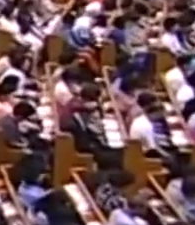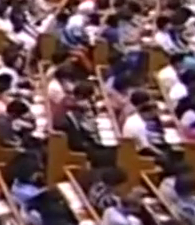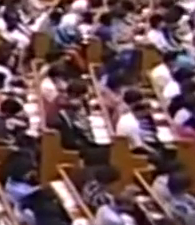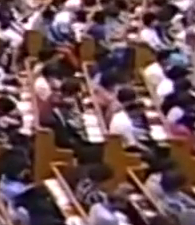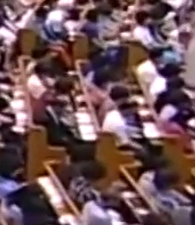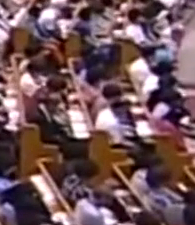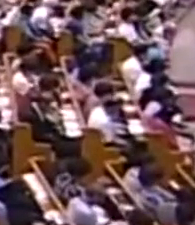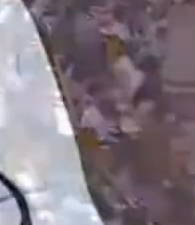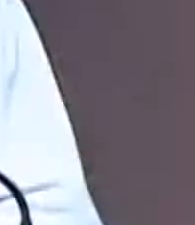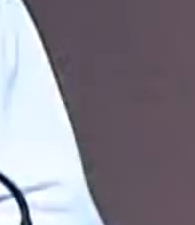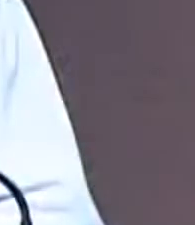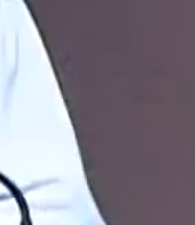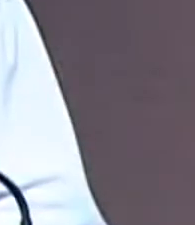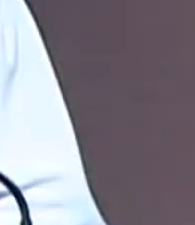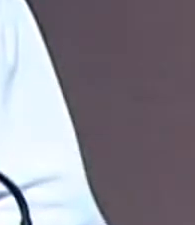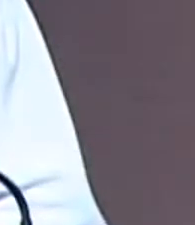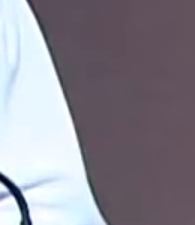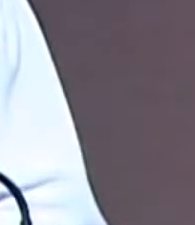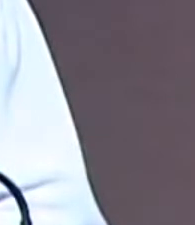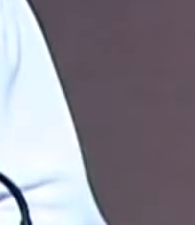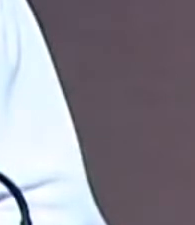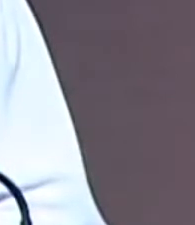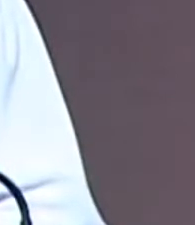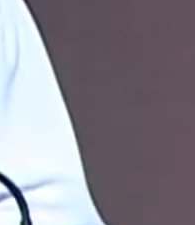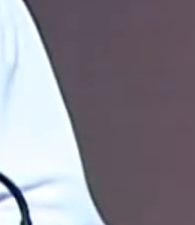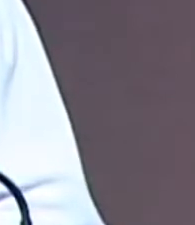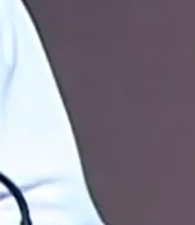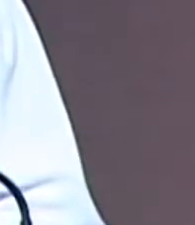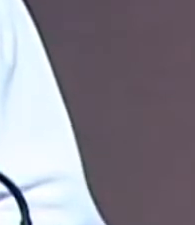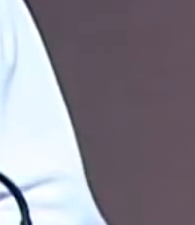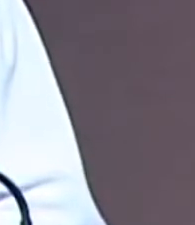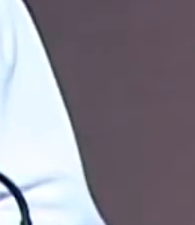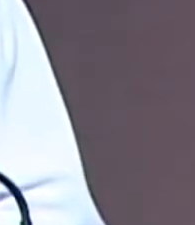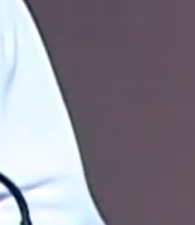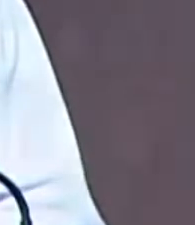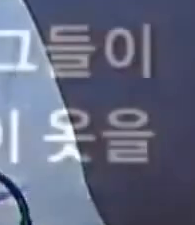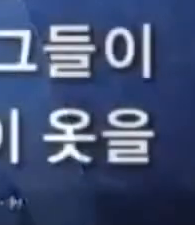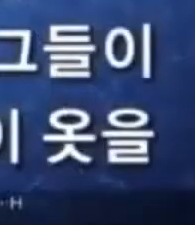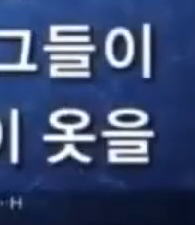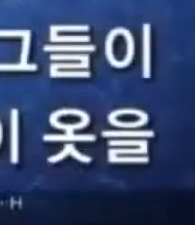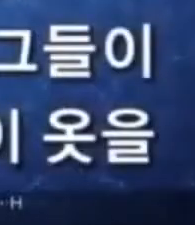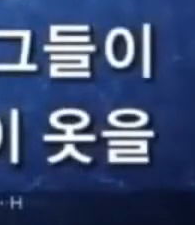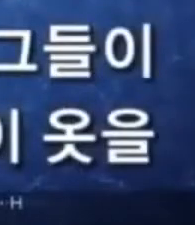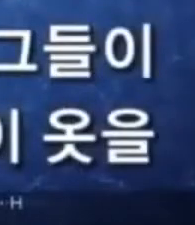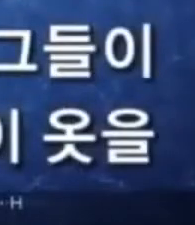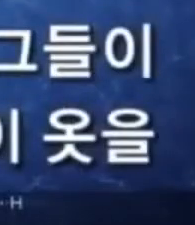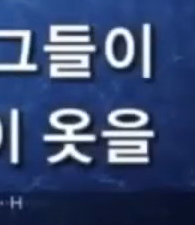오늘 은혜 받으실 말씀은 사도행전 18장 5절에서 10절까지 말씀입니다.